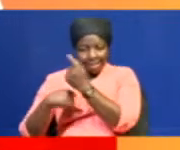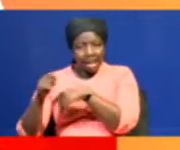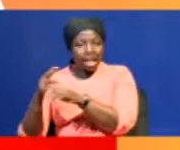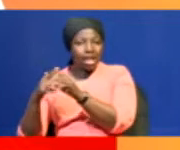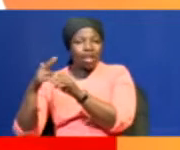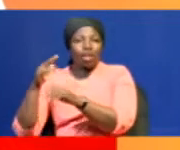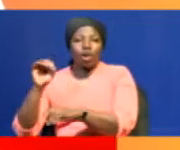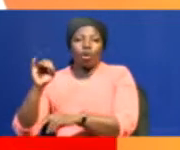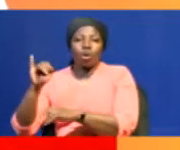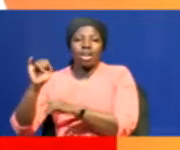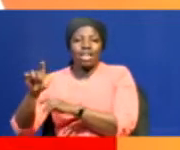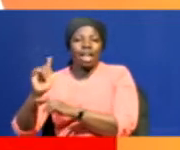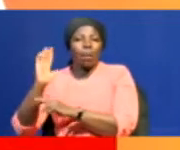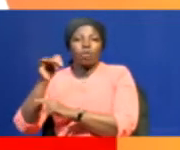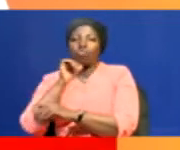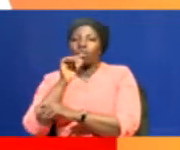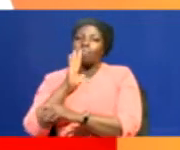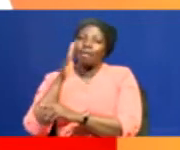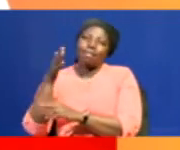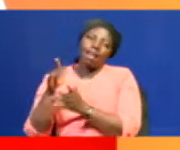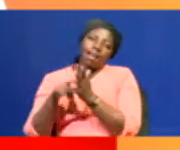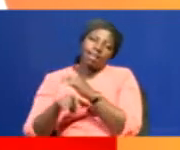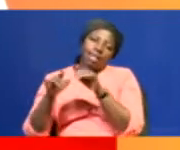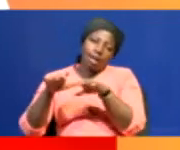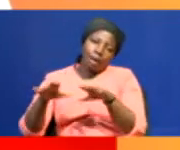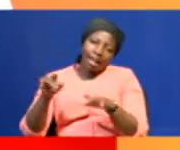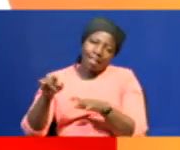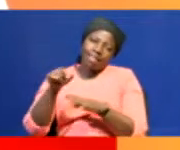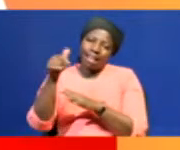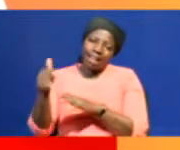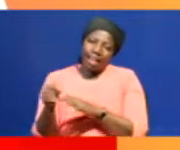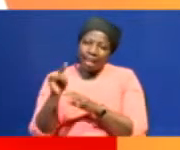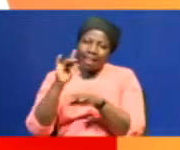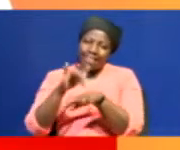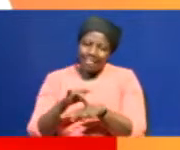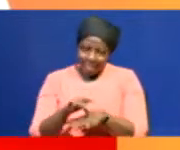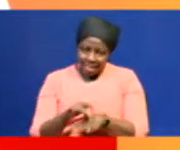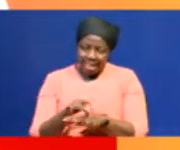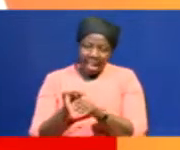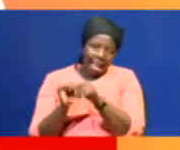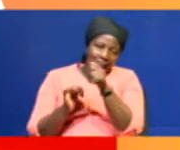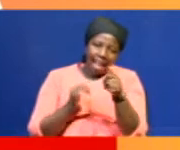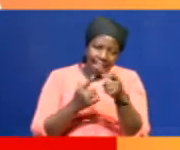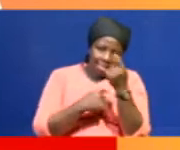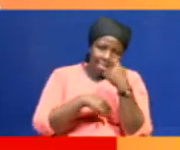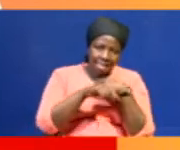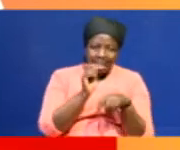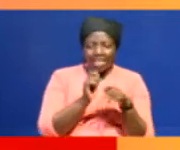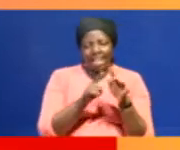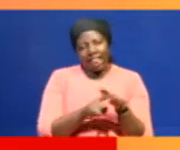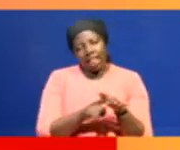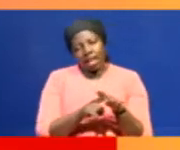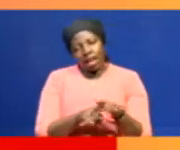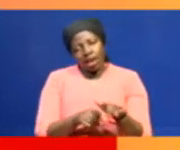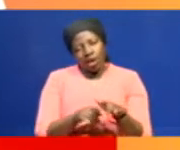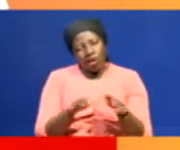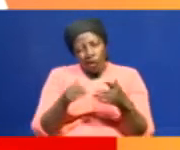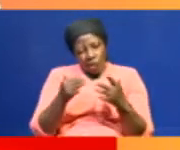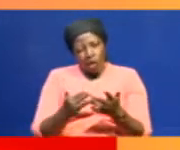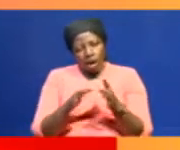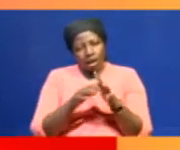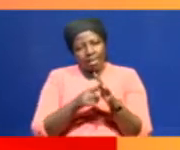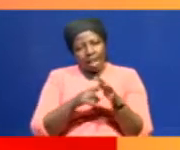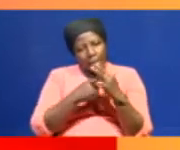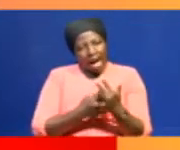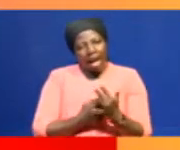hawana sokoni. Hiyo ndio madhara mengine ambayo ni ukweli ambao upo. Utapata wale wenye walikuwa wanafanya repair ya hiyo oil, kutoa,